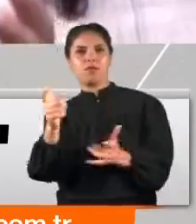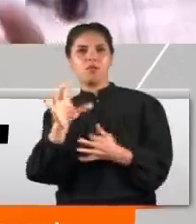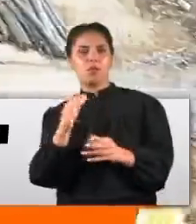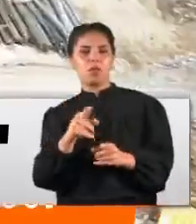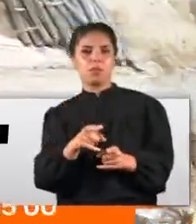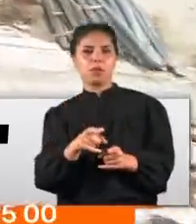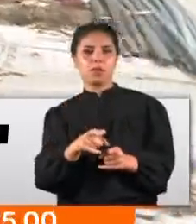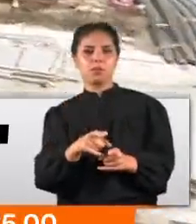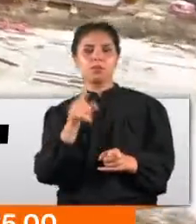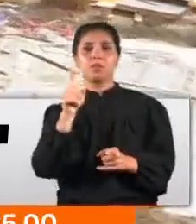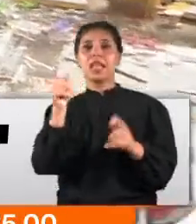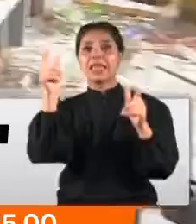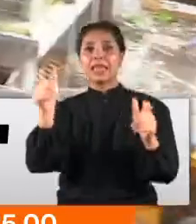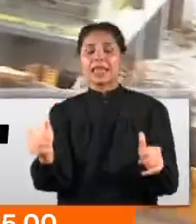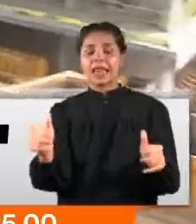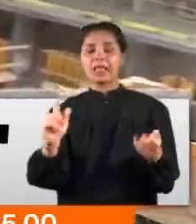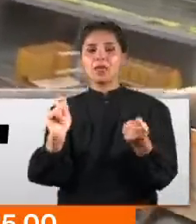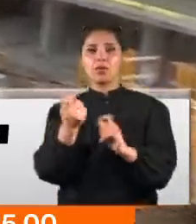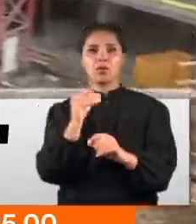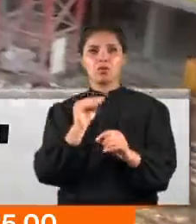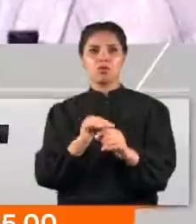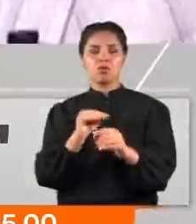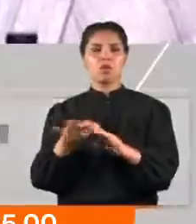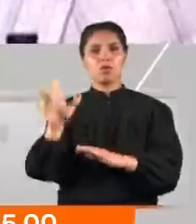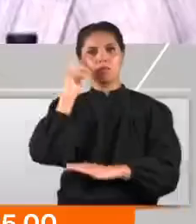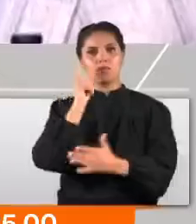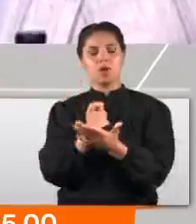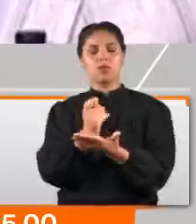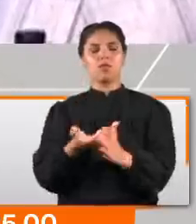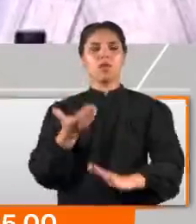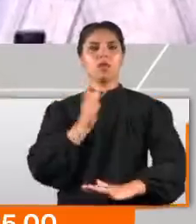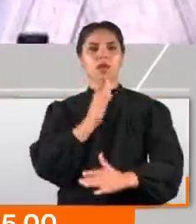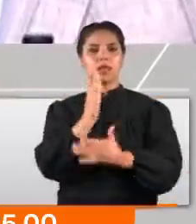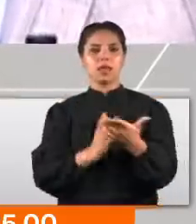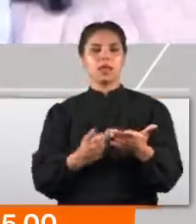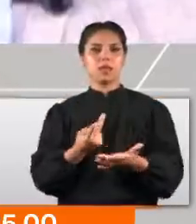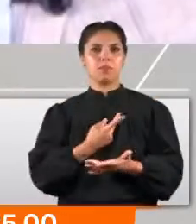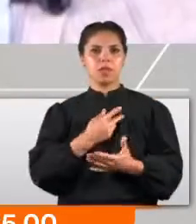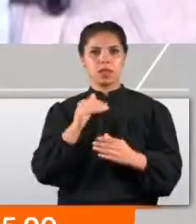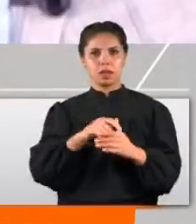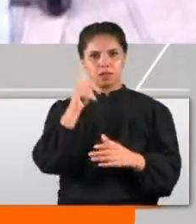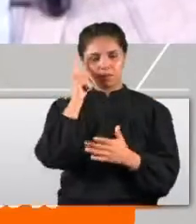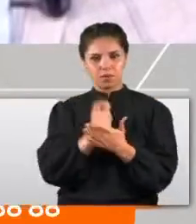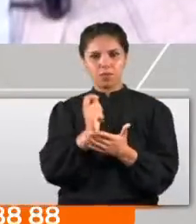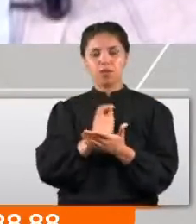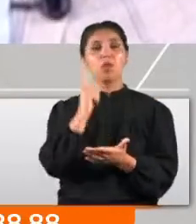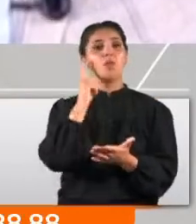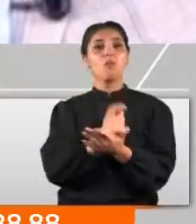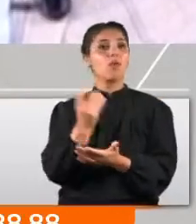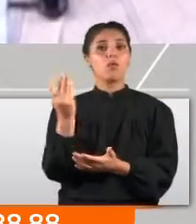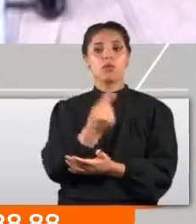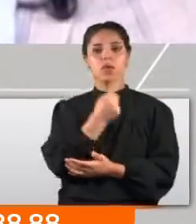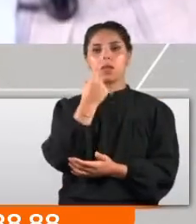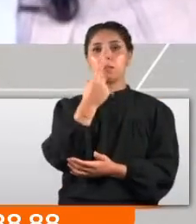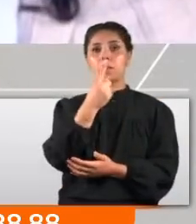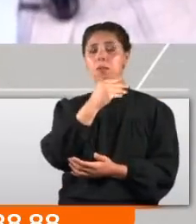ortam olacak. Yerinde dönüşüm için de ilgi yoğun. Yarısı bizden kampanyası başlatmıştı. Müracaat eden insan sayısı 1 milyon